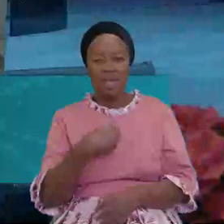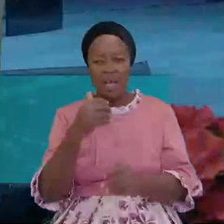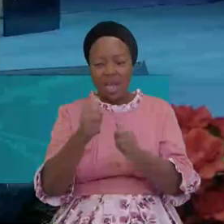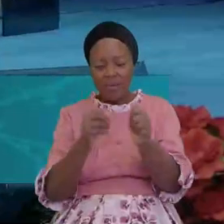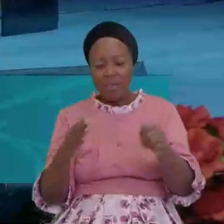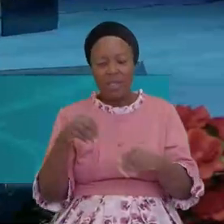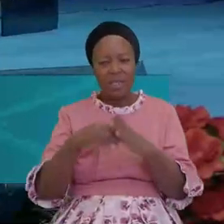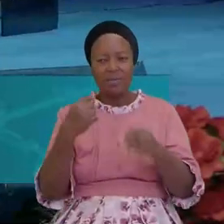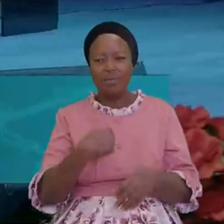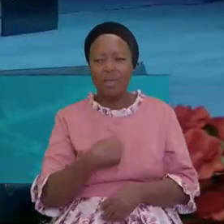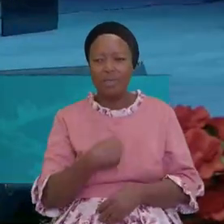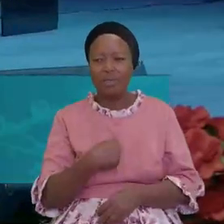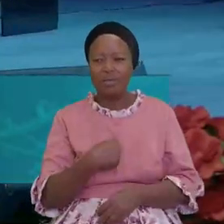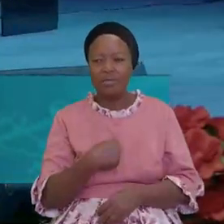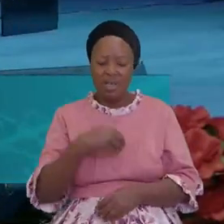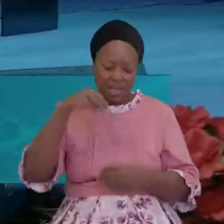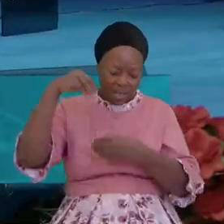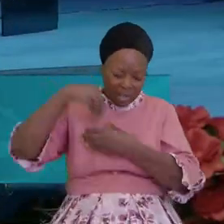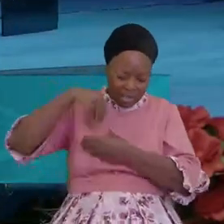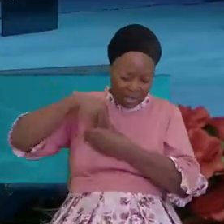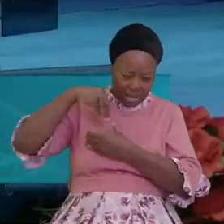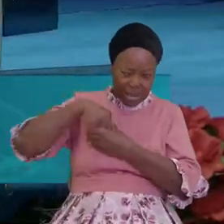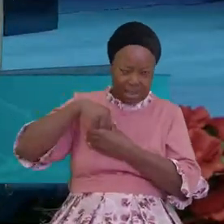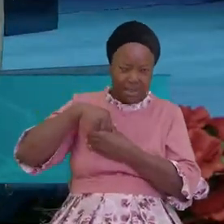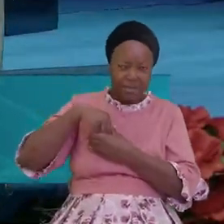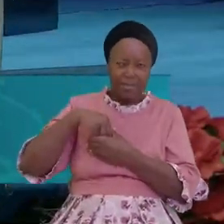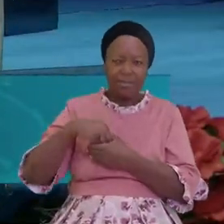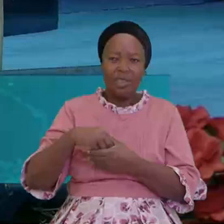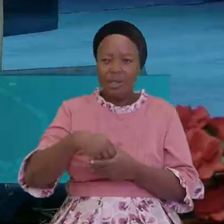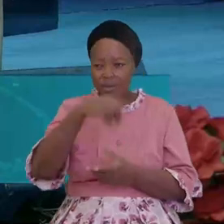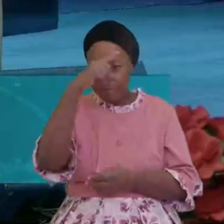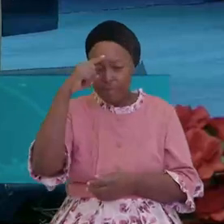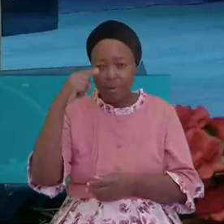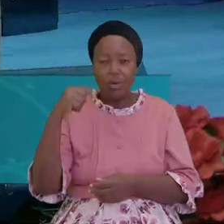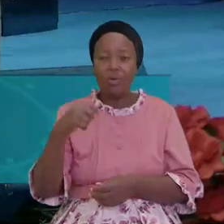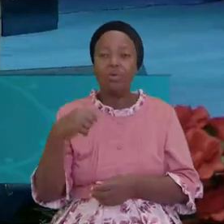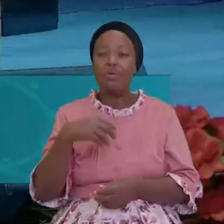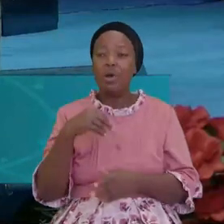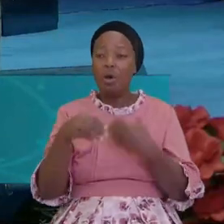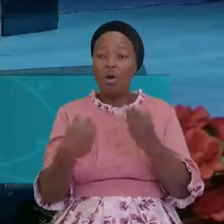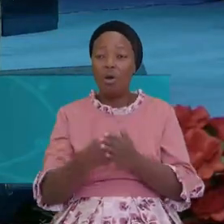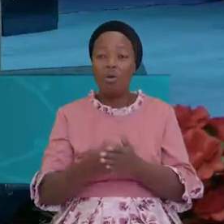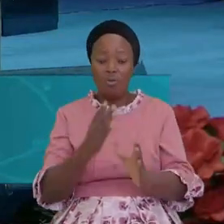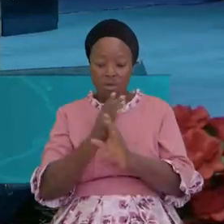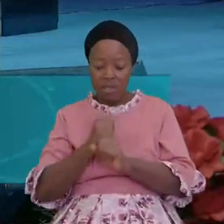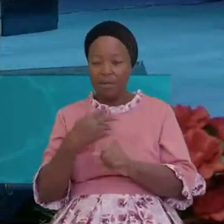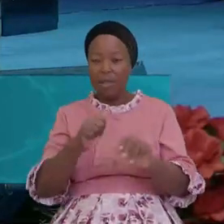Que tout ce qui est en moi, tout ce qui est en moi, dedans,